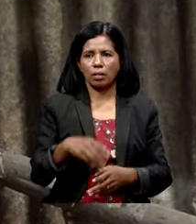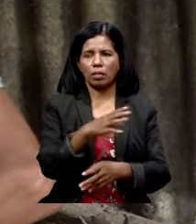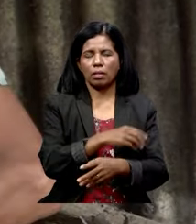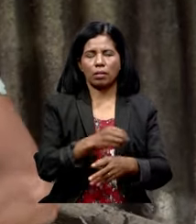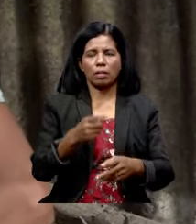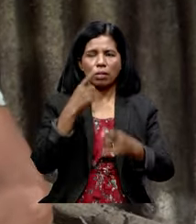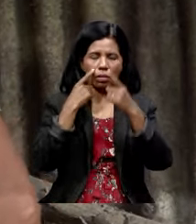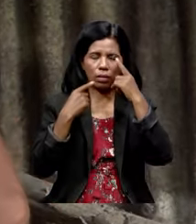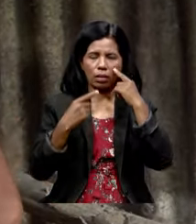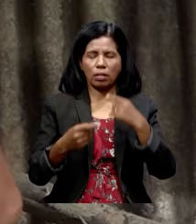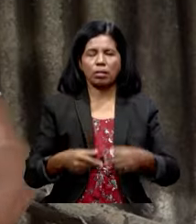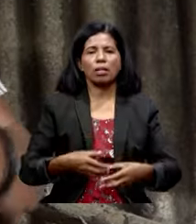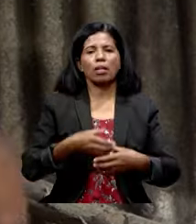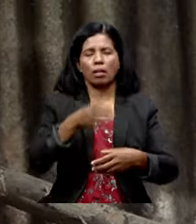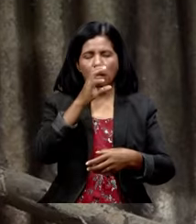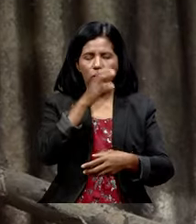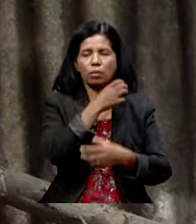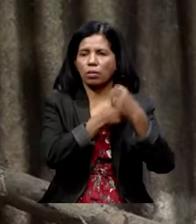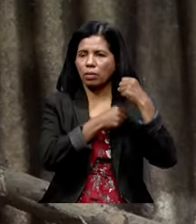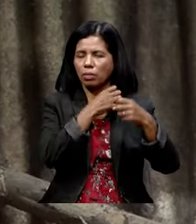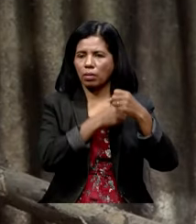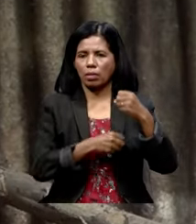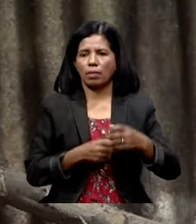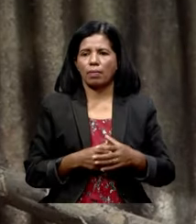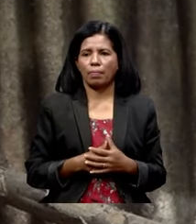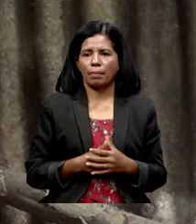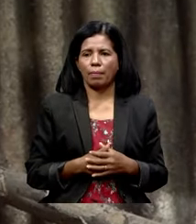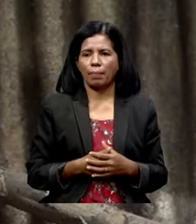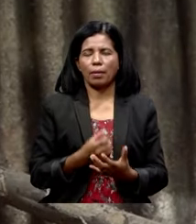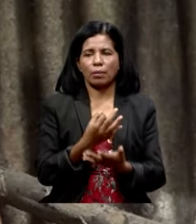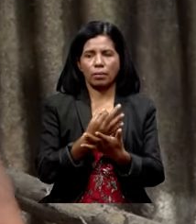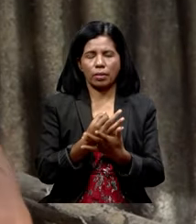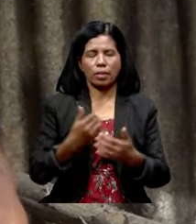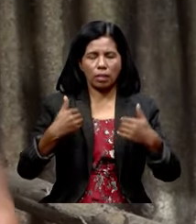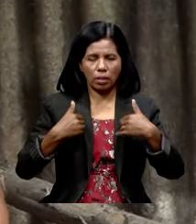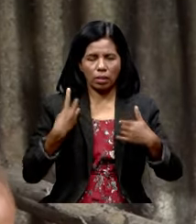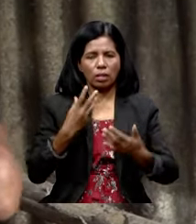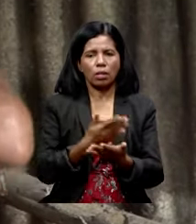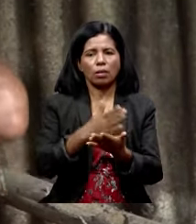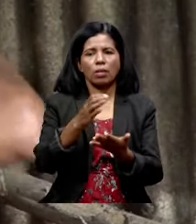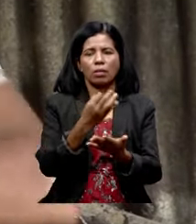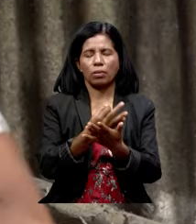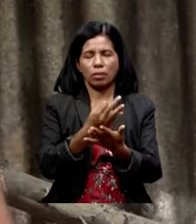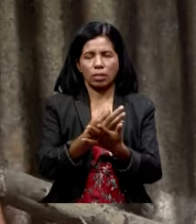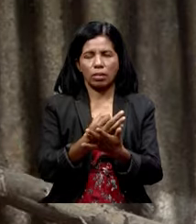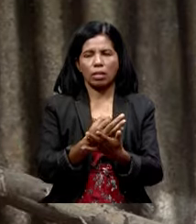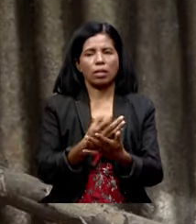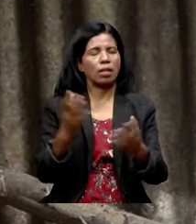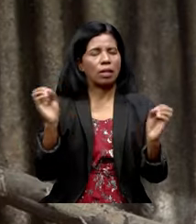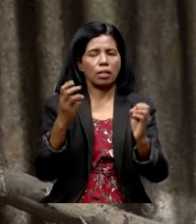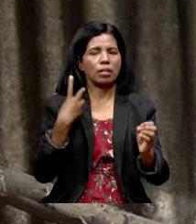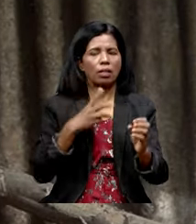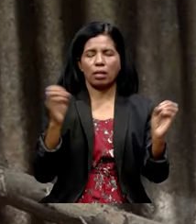hutu, pesen sedih tu irsaida. Loro duma osan iya terhola, osan laya pesen sedih.